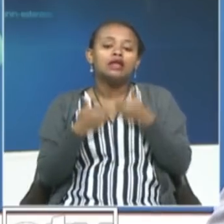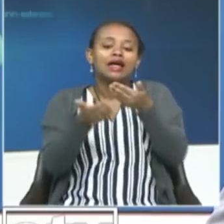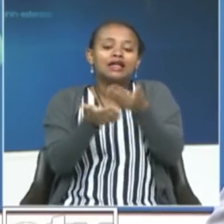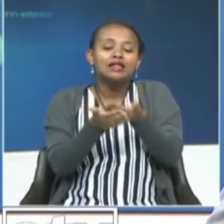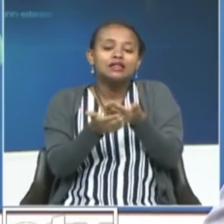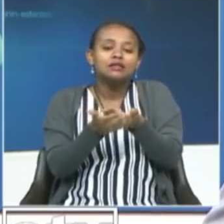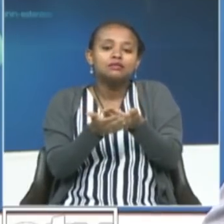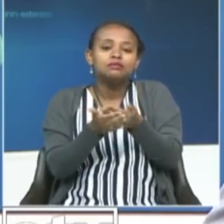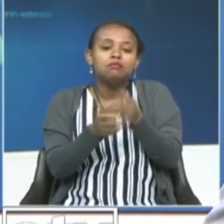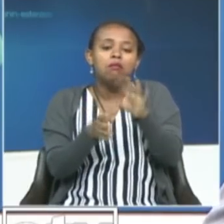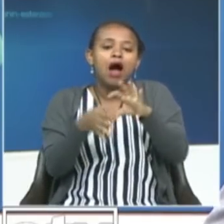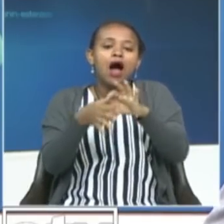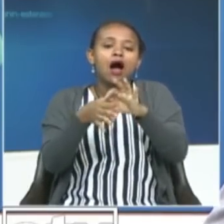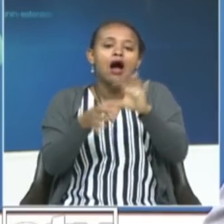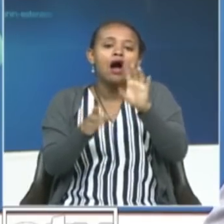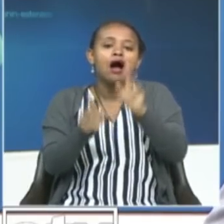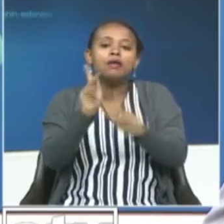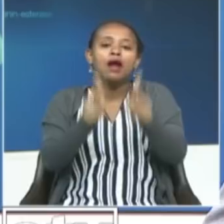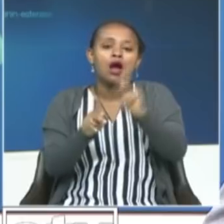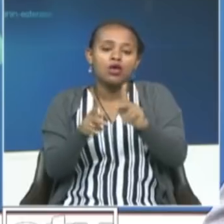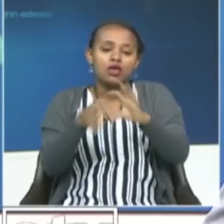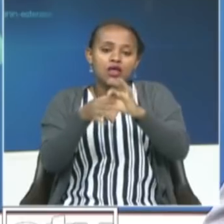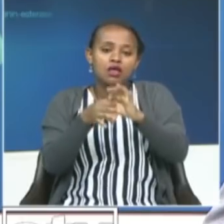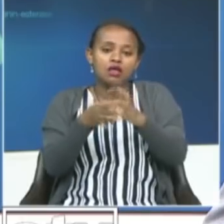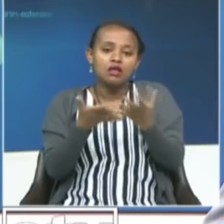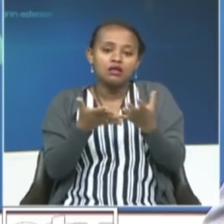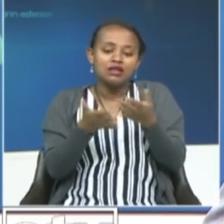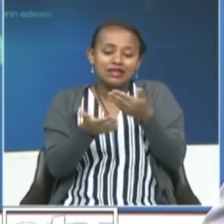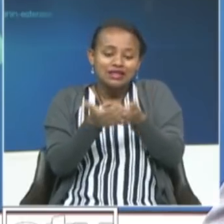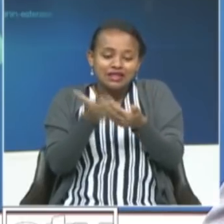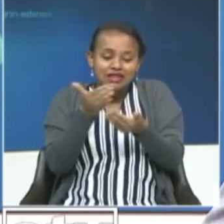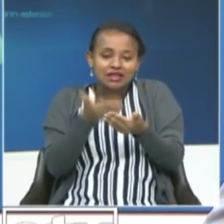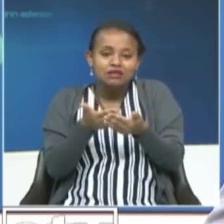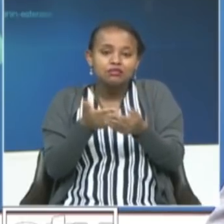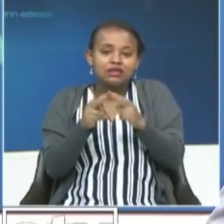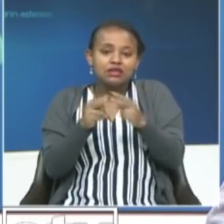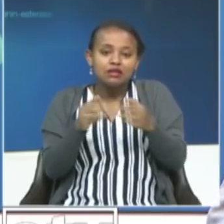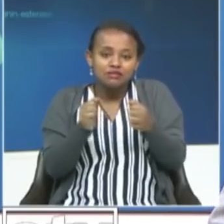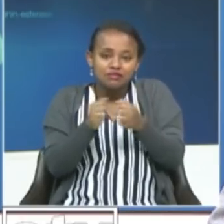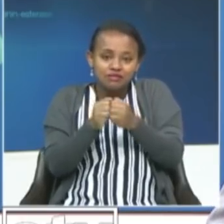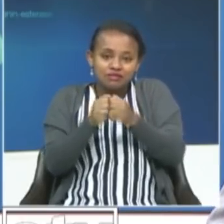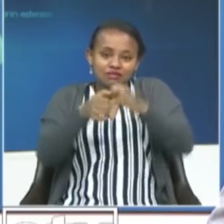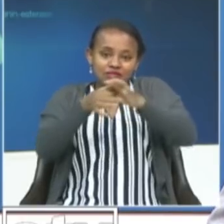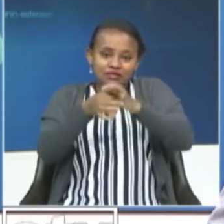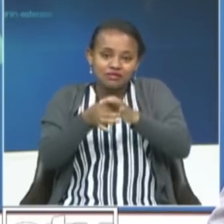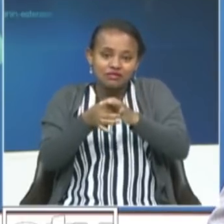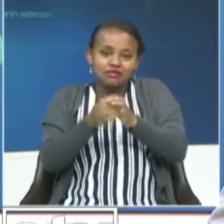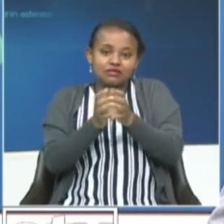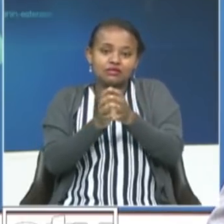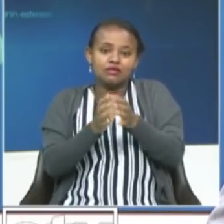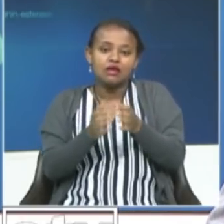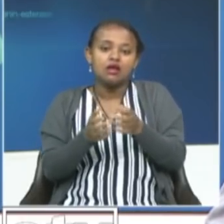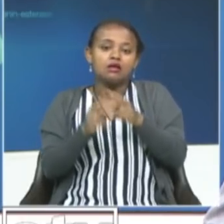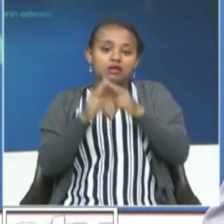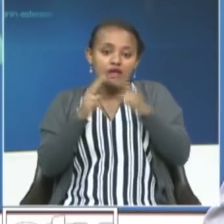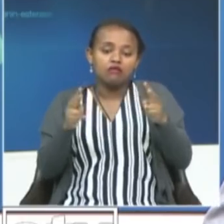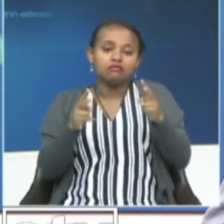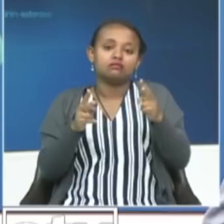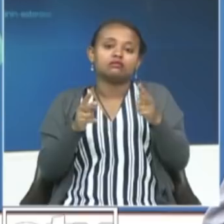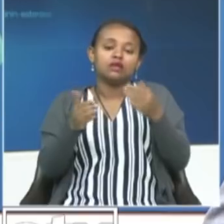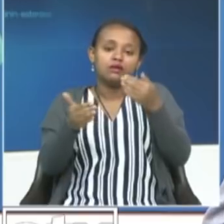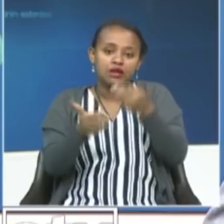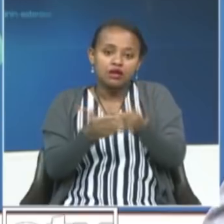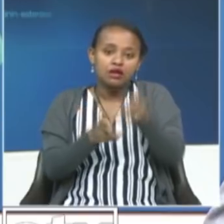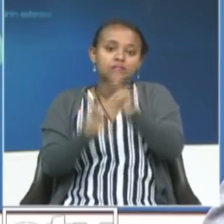በቅርር በማህበራዊ ቅርርብ በጣም ኢንተንስ ከሆኑ ወይም በጣም በኃይል ከሚቀራረቡ ኮሚኒቲ